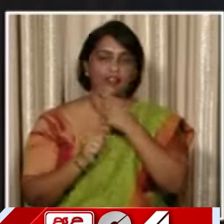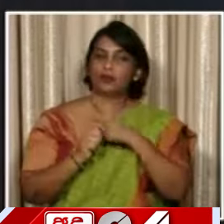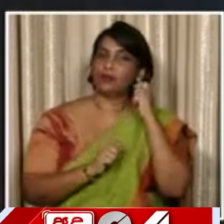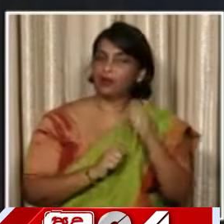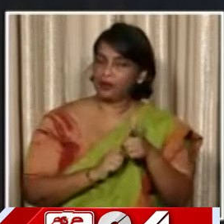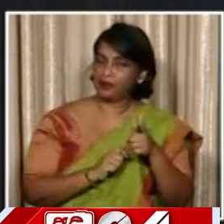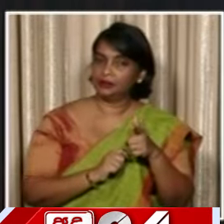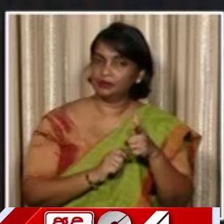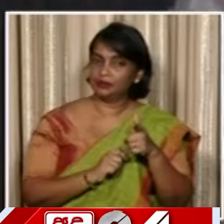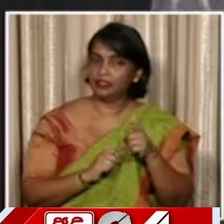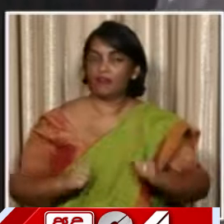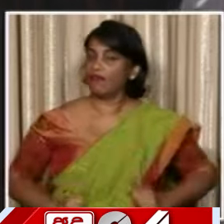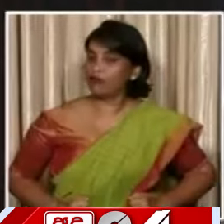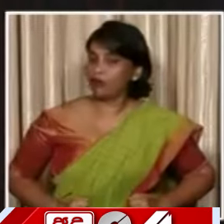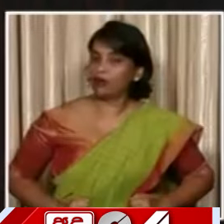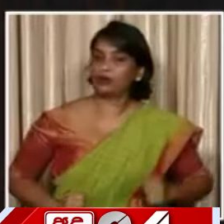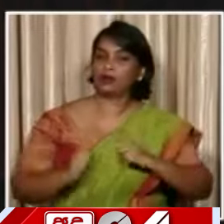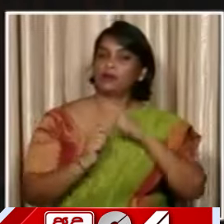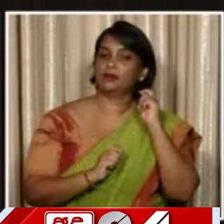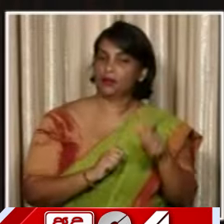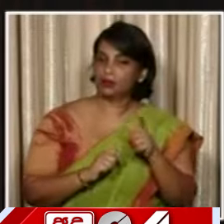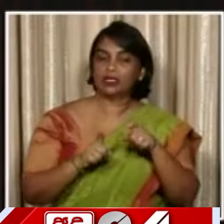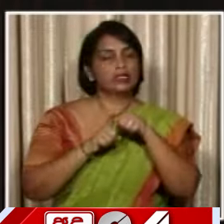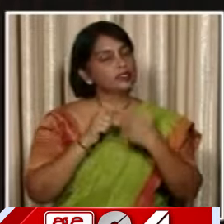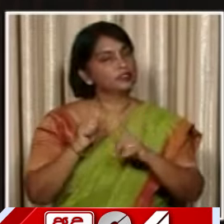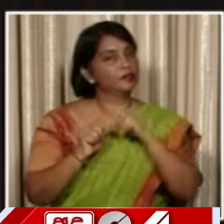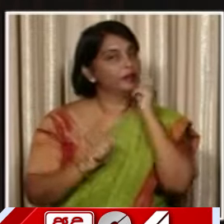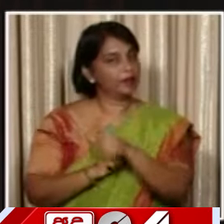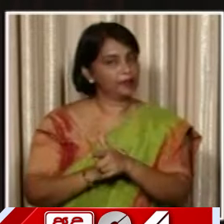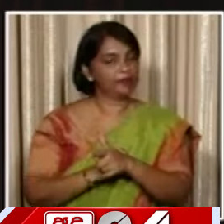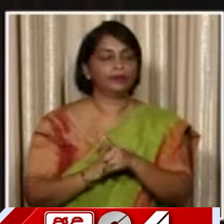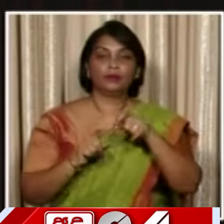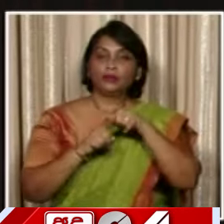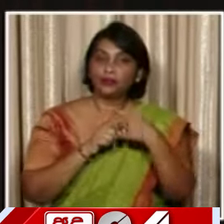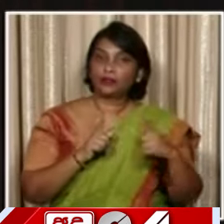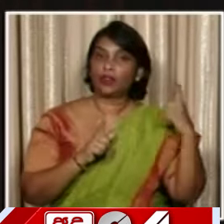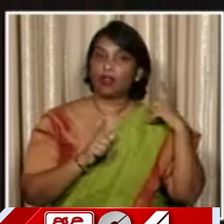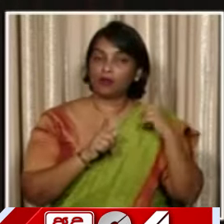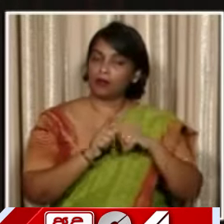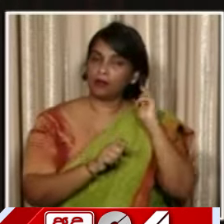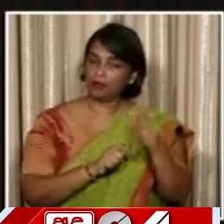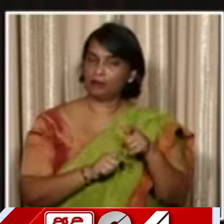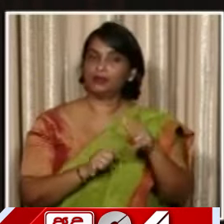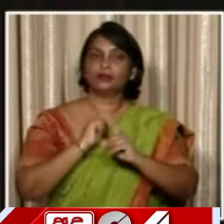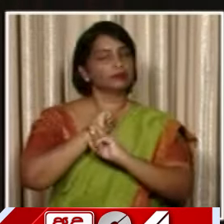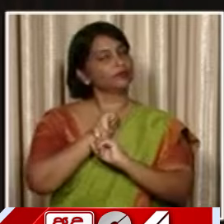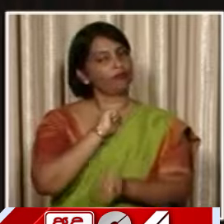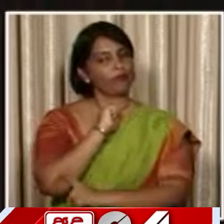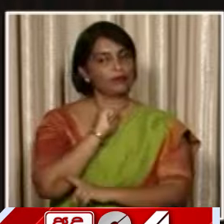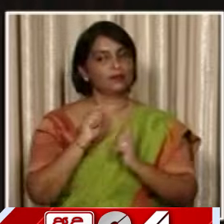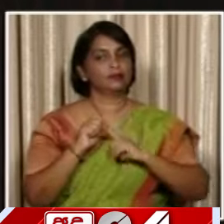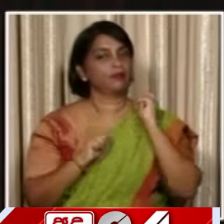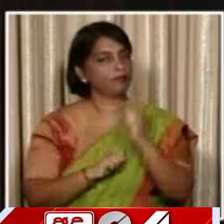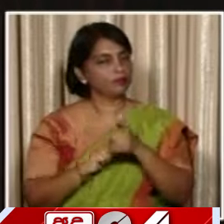වගේ වකුගඩු රෝගී දීමනාව ආබාධිත දීමනාව ආබාධිත සෙබළුන්ගේ දීමනාව ගැමිණි මාතා